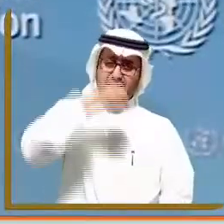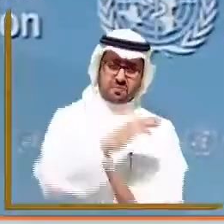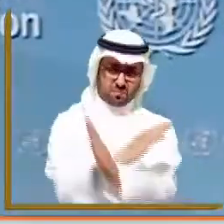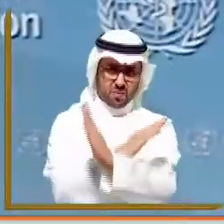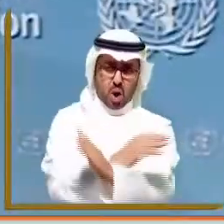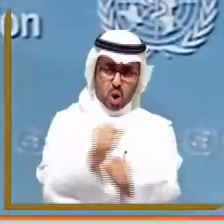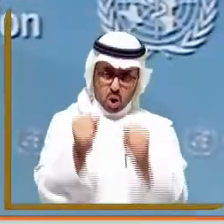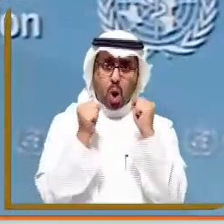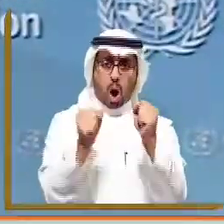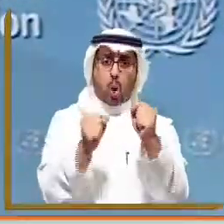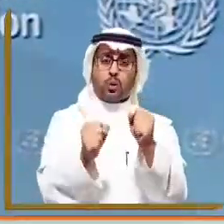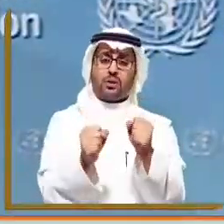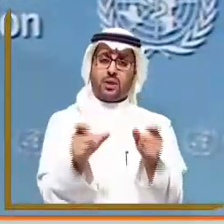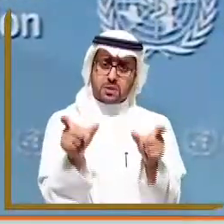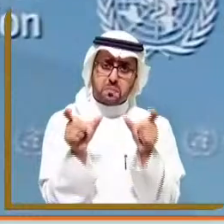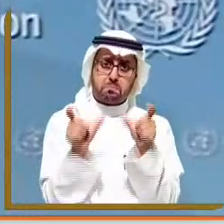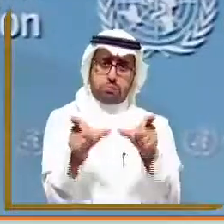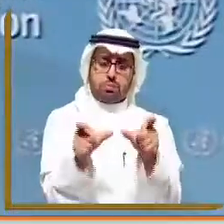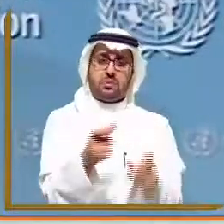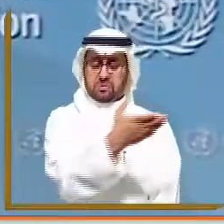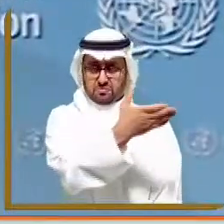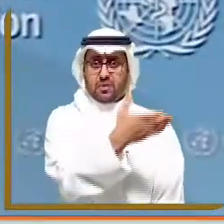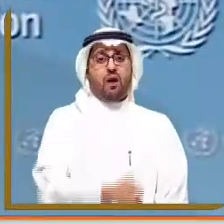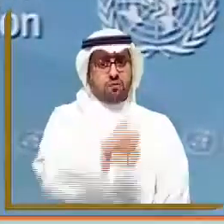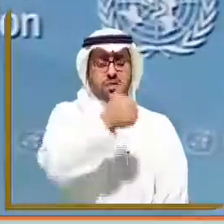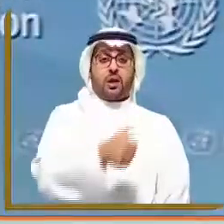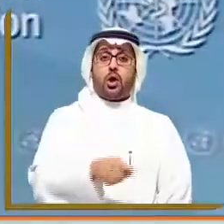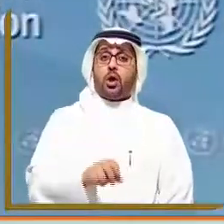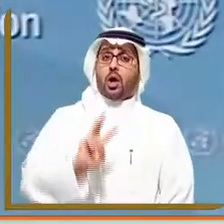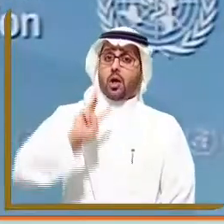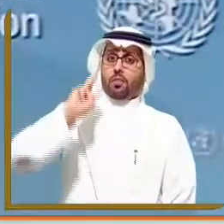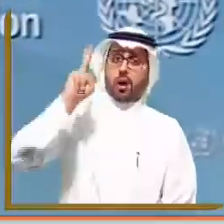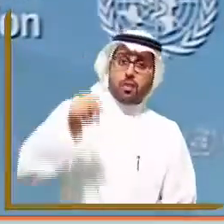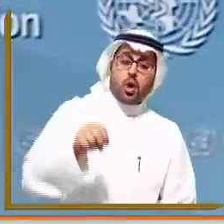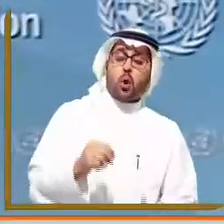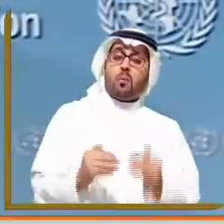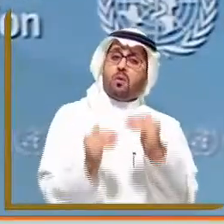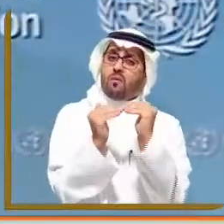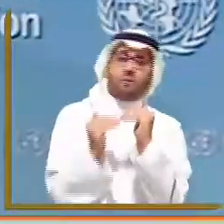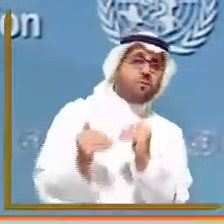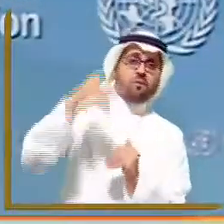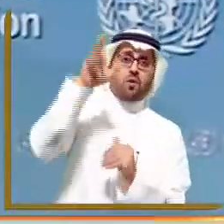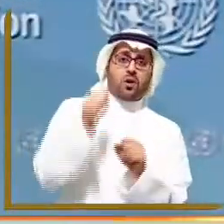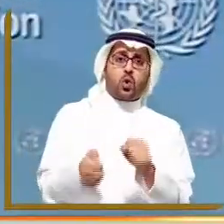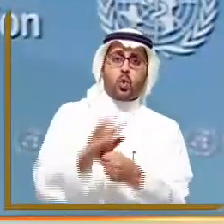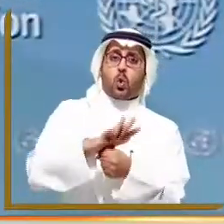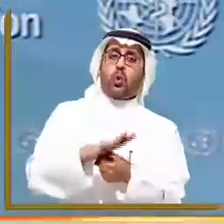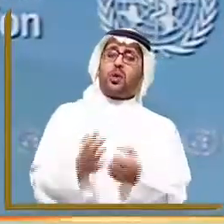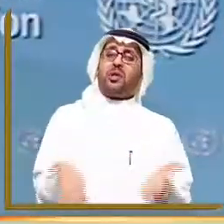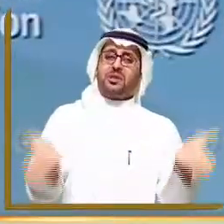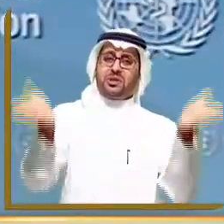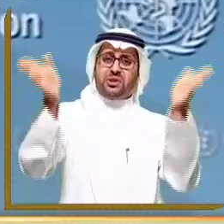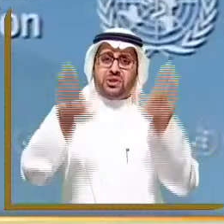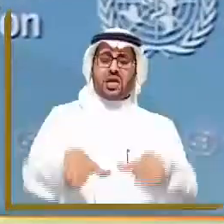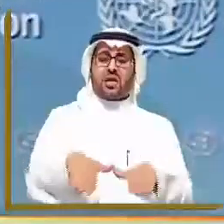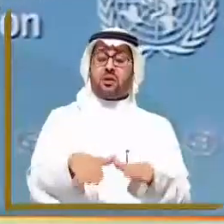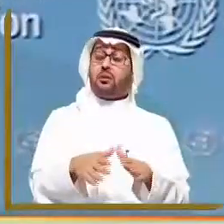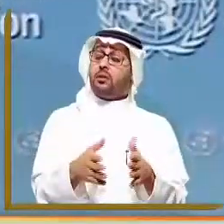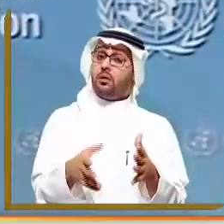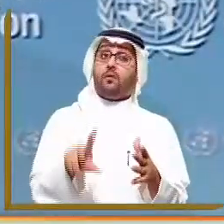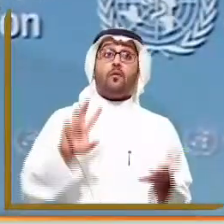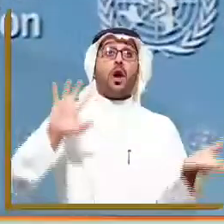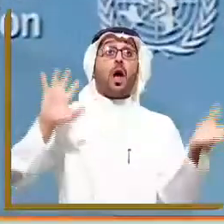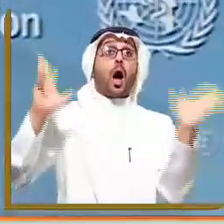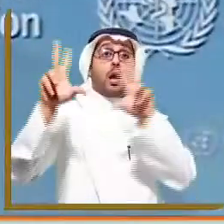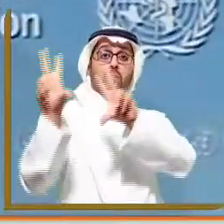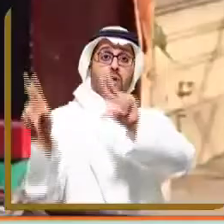صارمة للحد من انتشار الفيروس. وسجلت الهند لليوم الثالث على التوالي أعلى حصيلة يومية من الإصابات بكورونا في